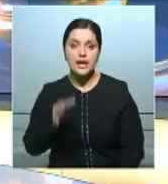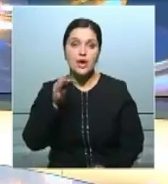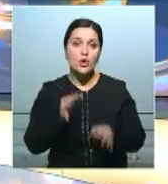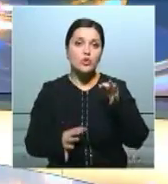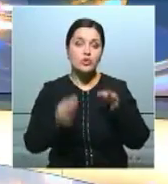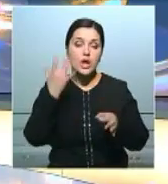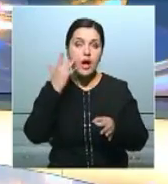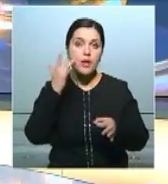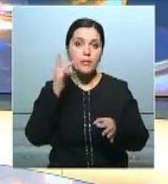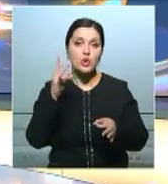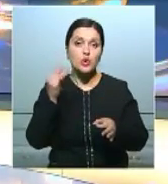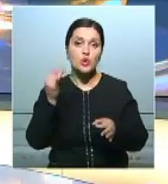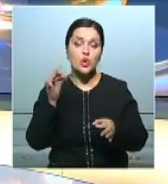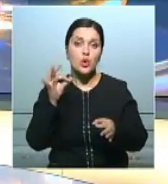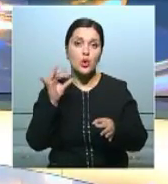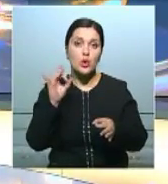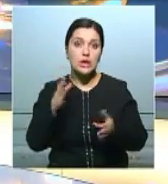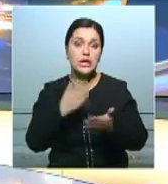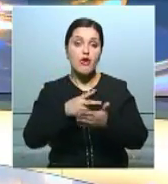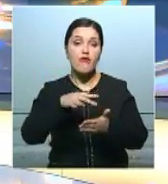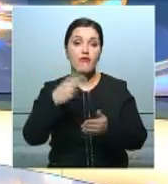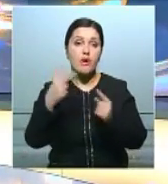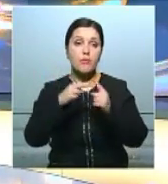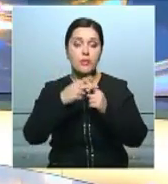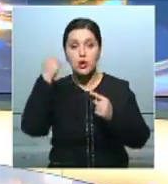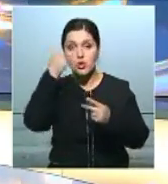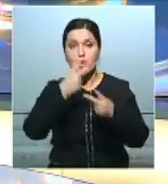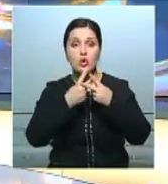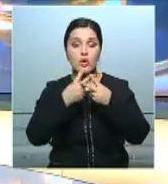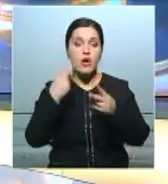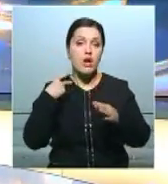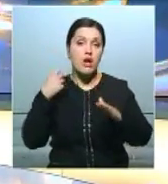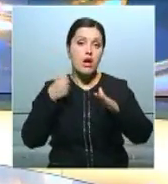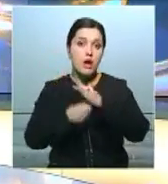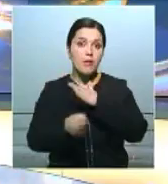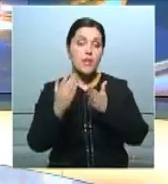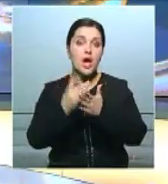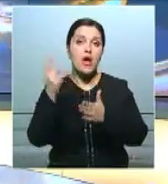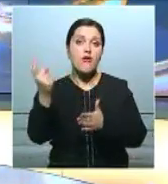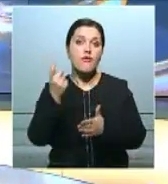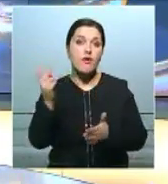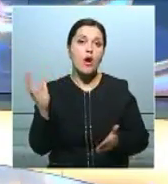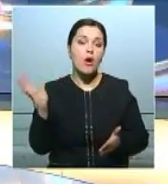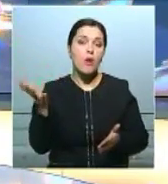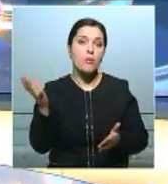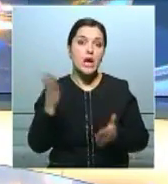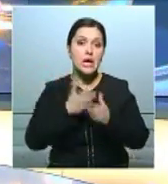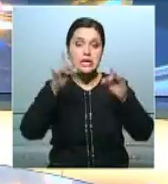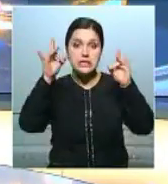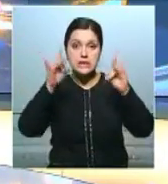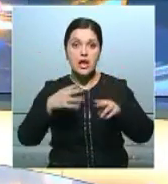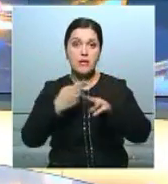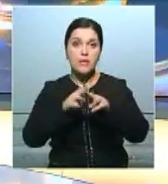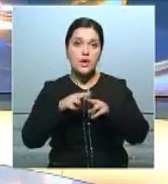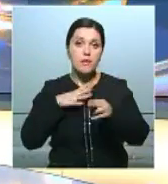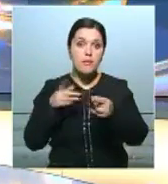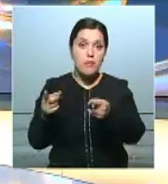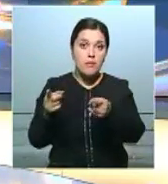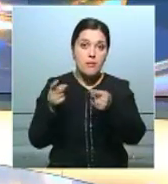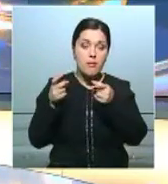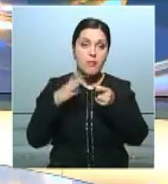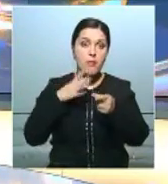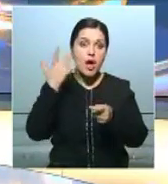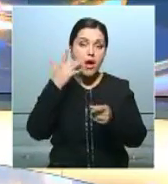Суд Нью-Йорка приговорил к 22,5 годам тюремного заключения владельца пиццерии по обвинению в вербовке американцев в ряды